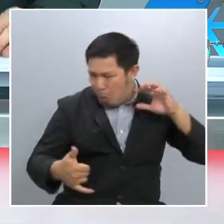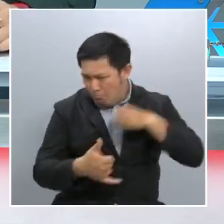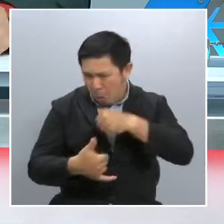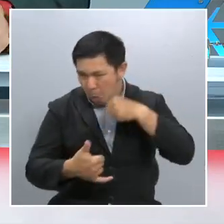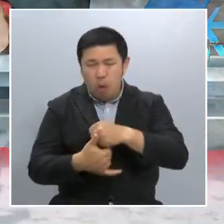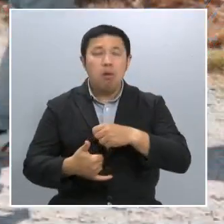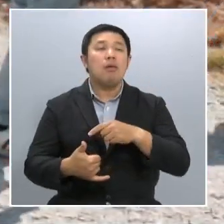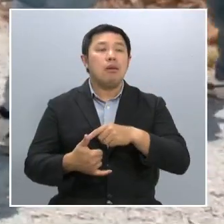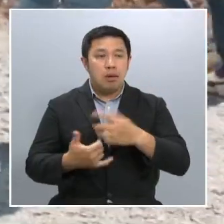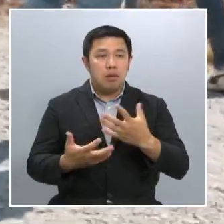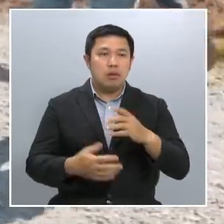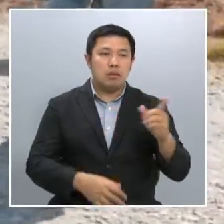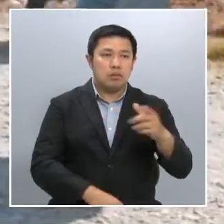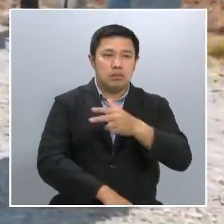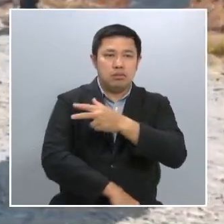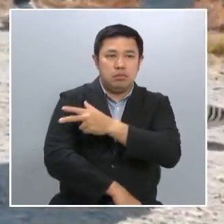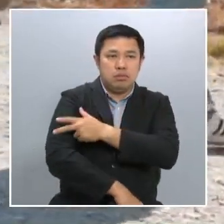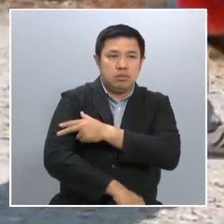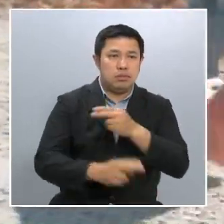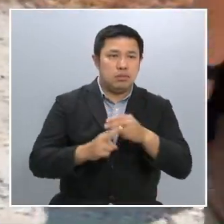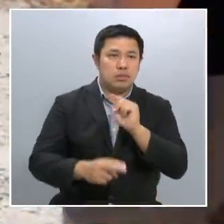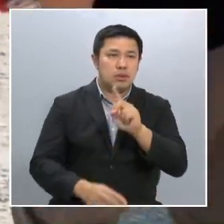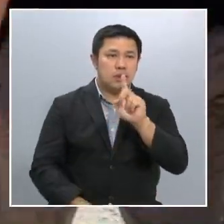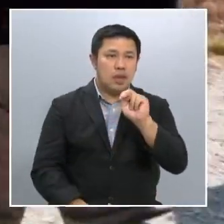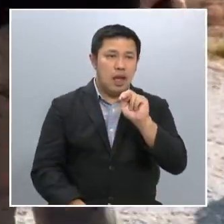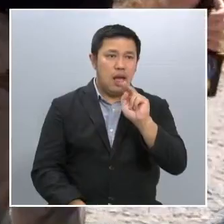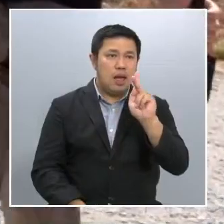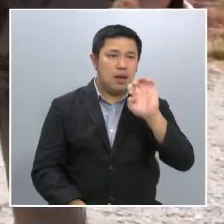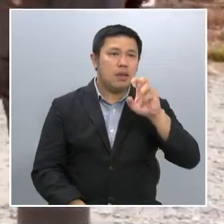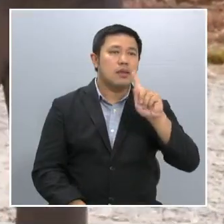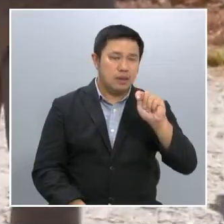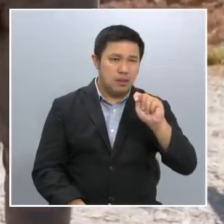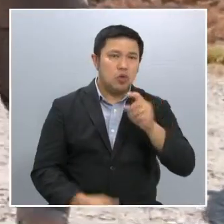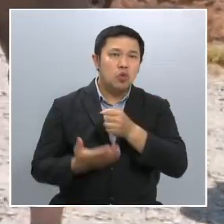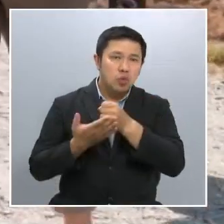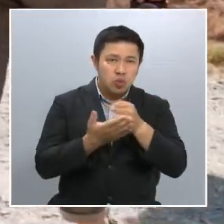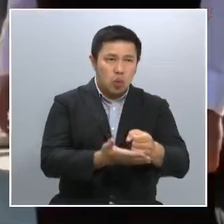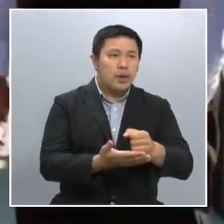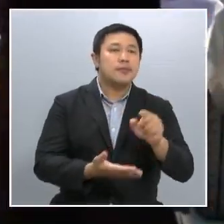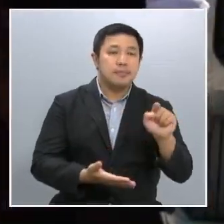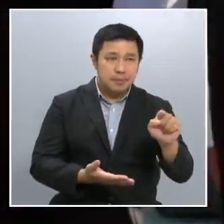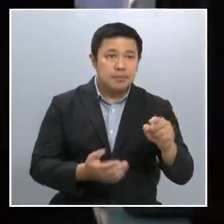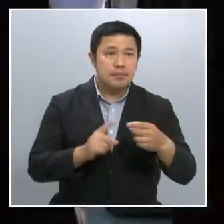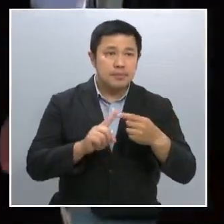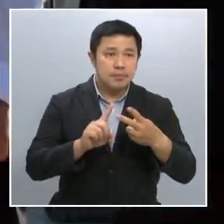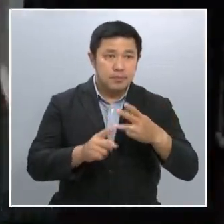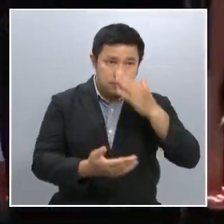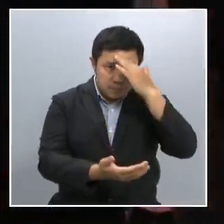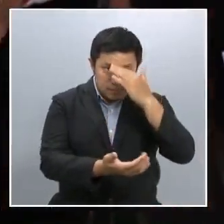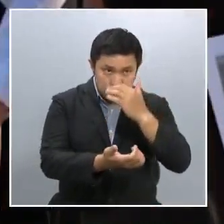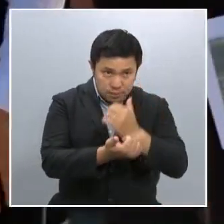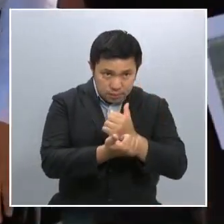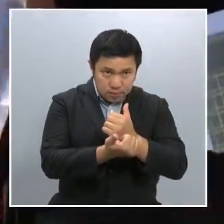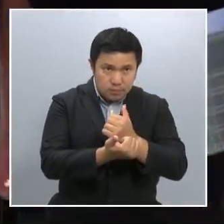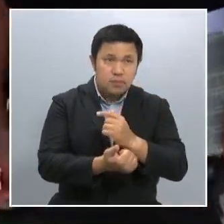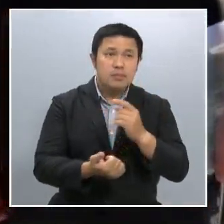เรื่องนี้ทางดร.ธนกฤตจิตอารีรัตน์ค่ะได้เข้ามาช่วยด้วยนะคะวันนี้พร้อมด้วยตำรวจแล้วก็ยุติธรรมจังหวัดนน